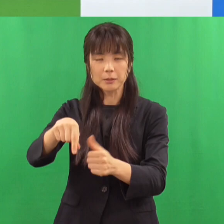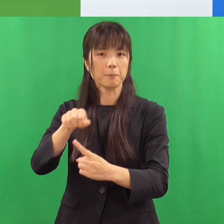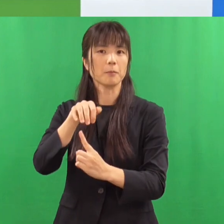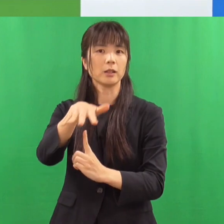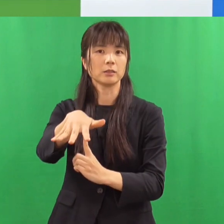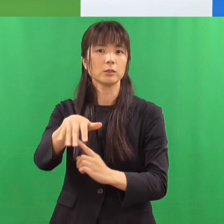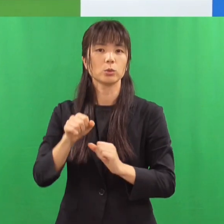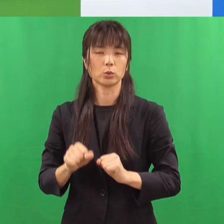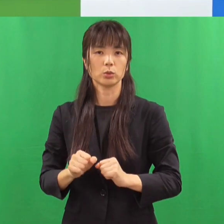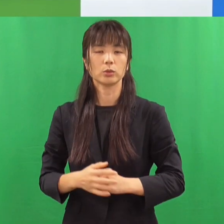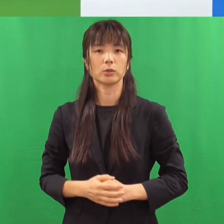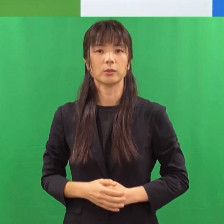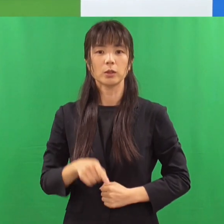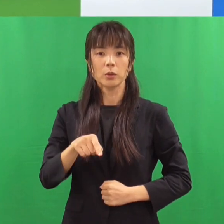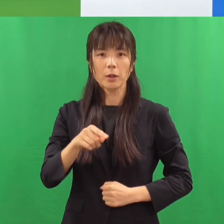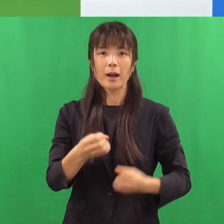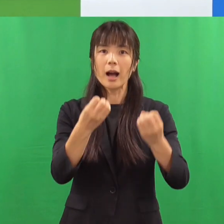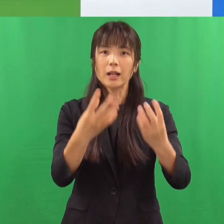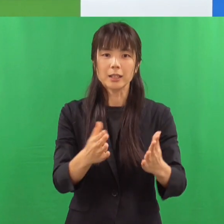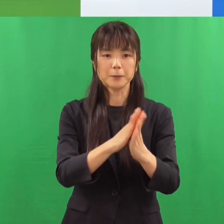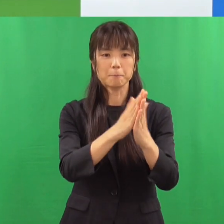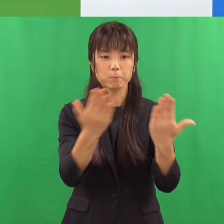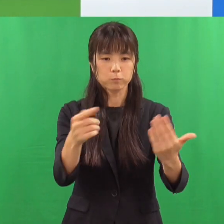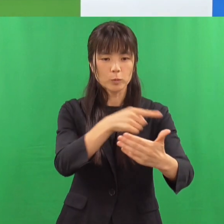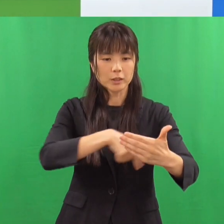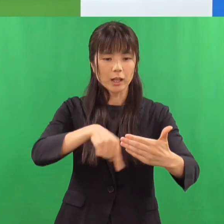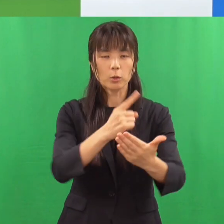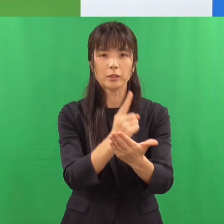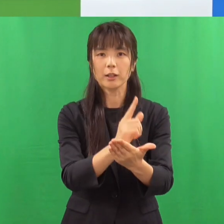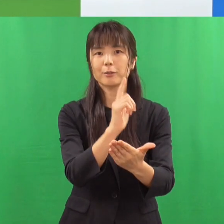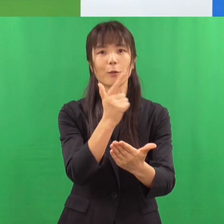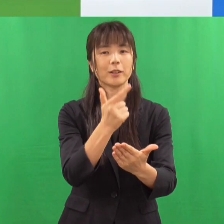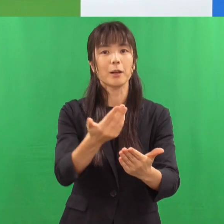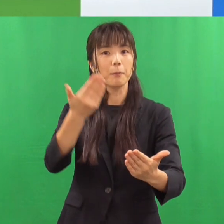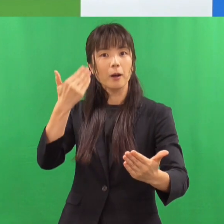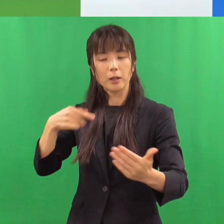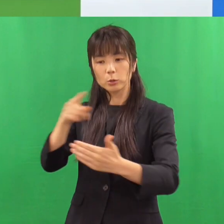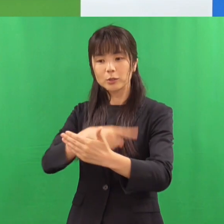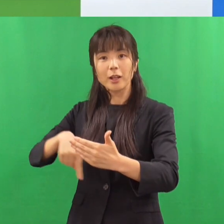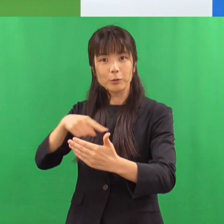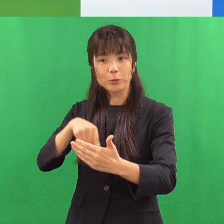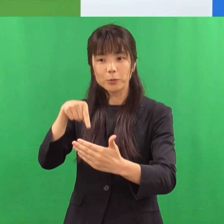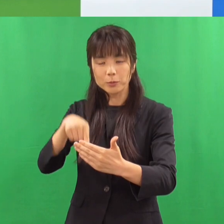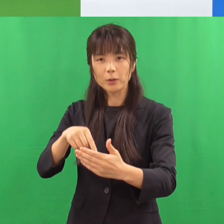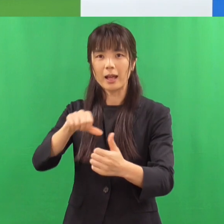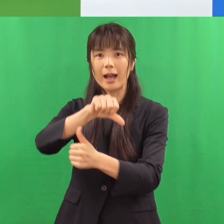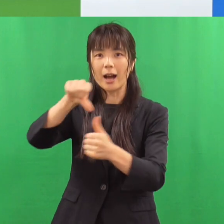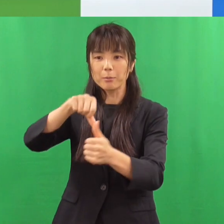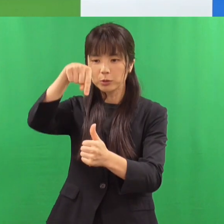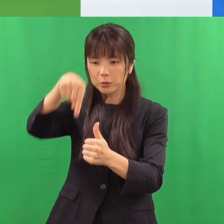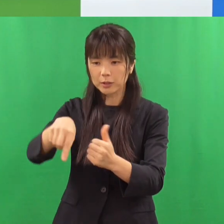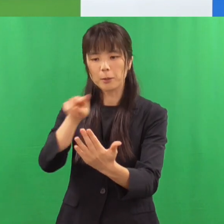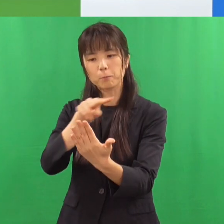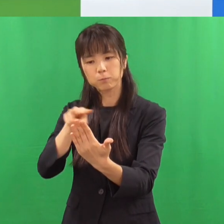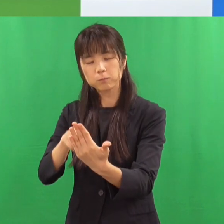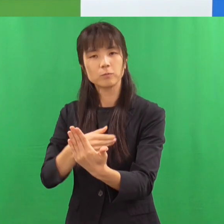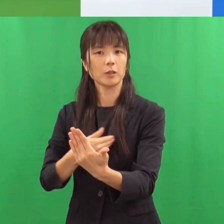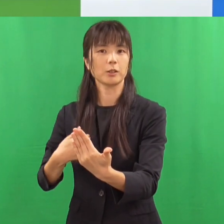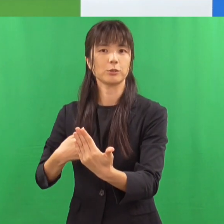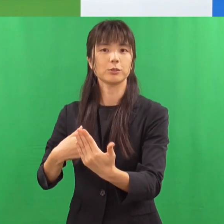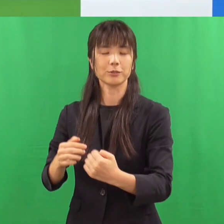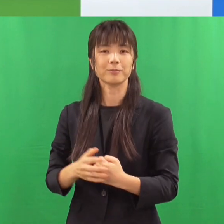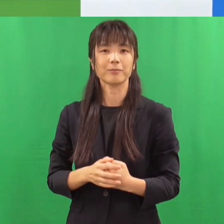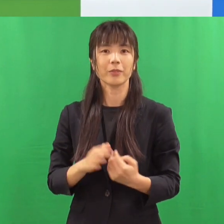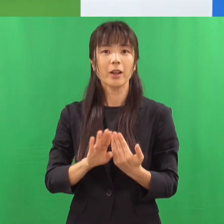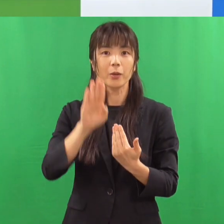新号だけではなくてバックナンバーもご覧いただけます。今後はご利用いただいた皆様からのご意見を聞きしながらより利